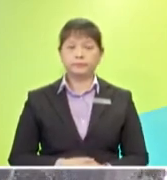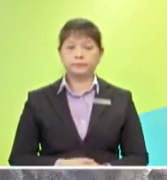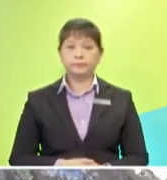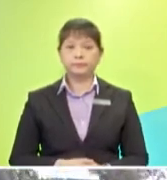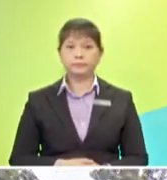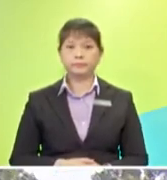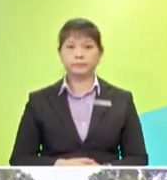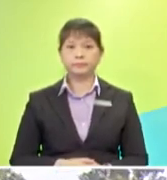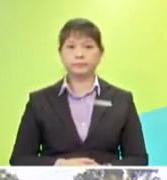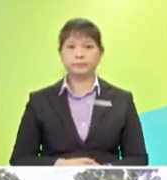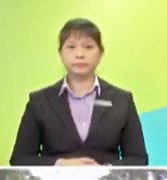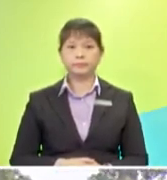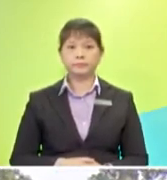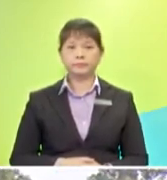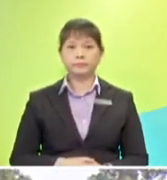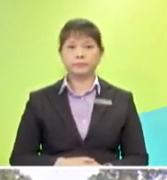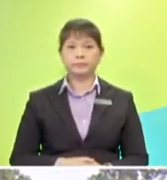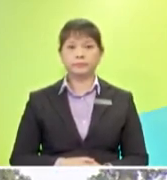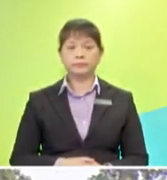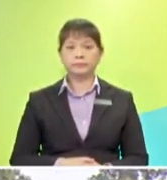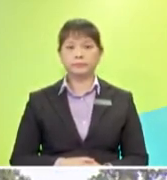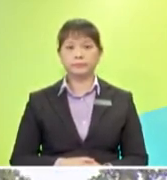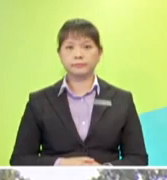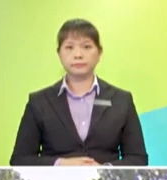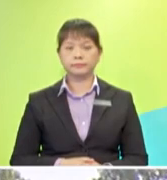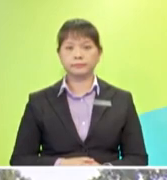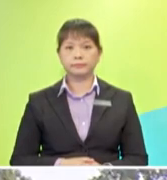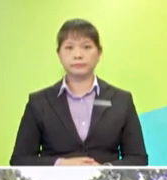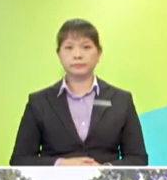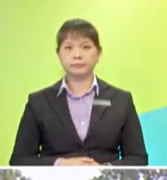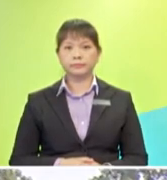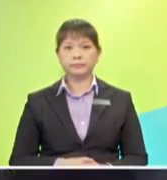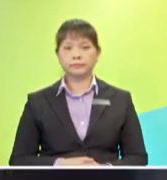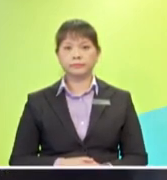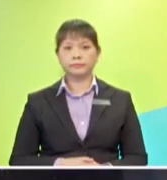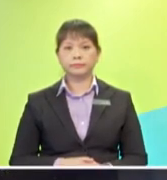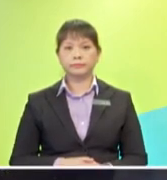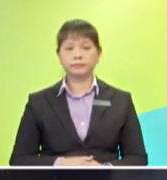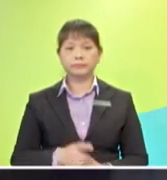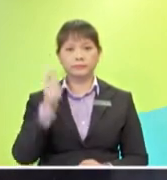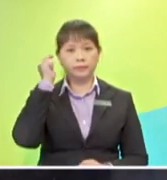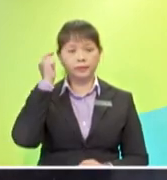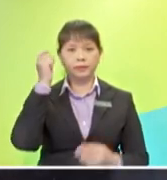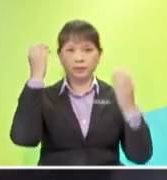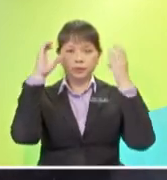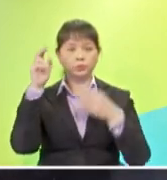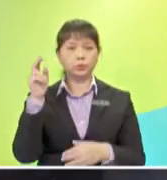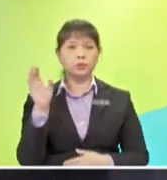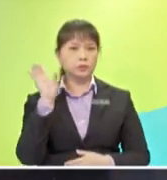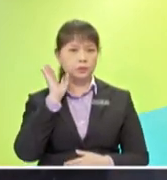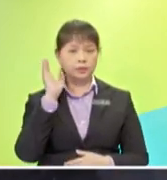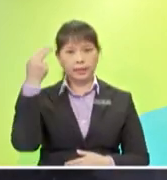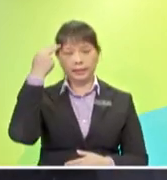di sini Baiklah seterusnya Oke tadi suka perpustakaan